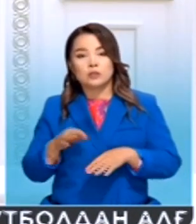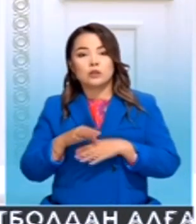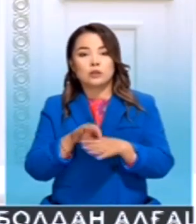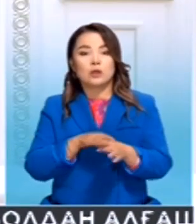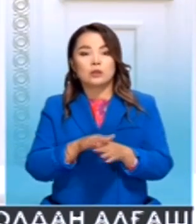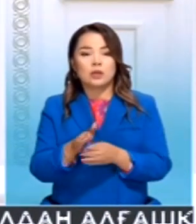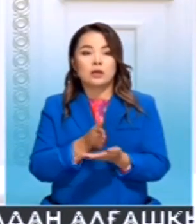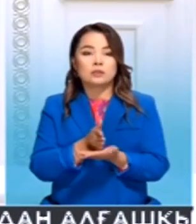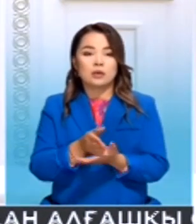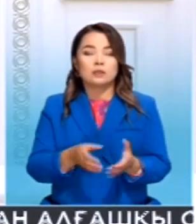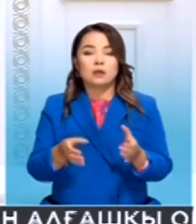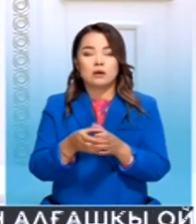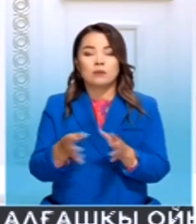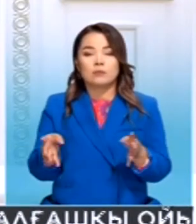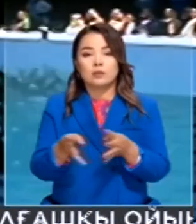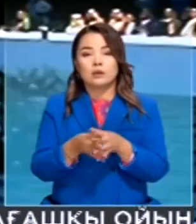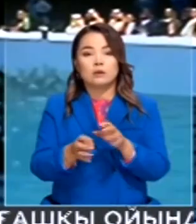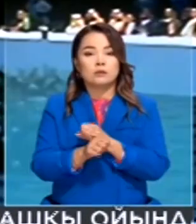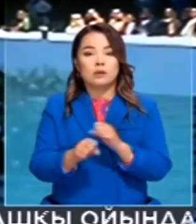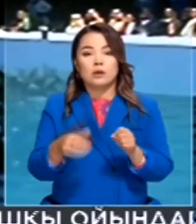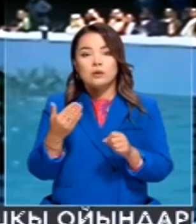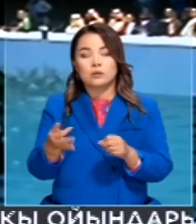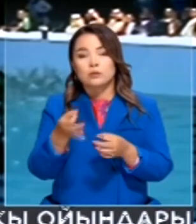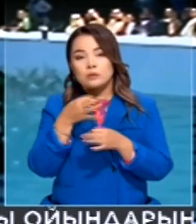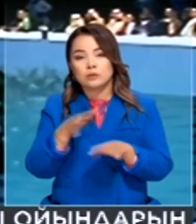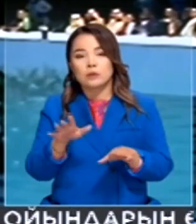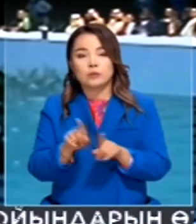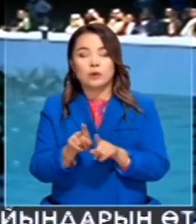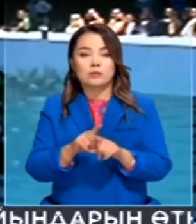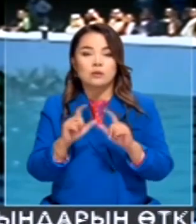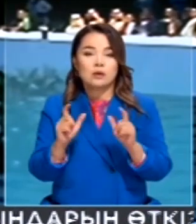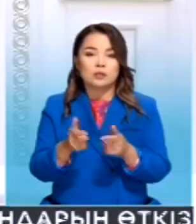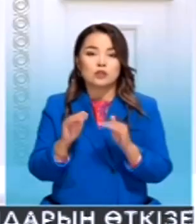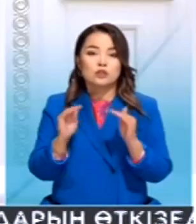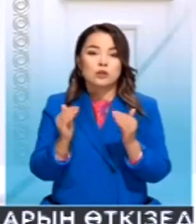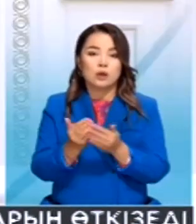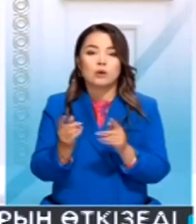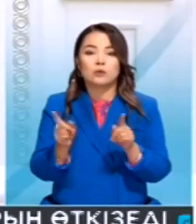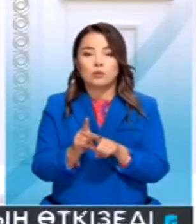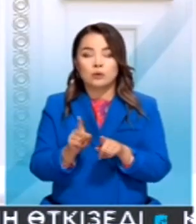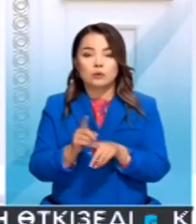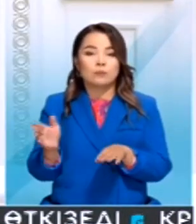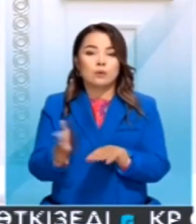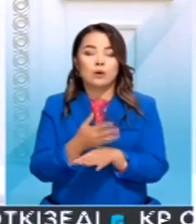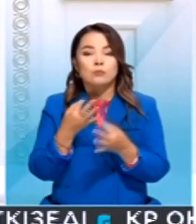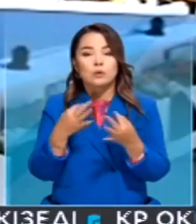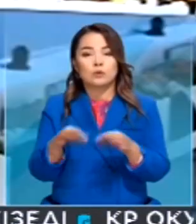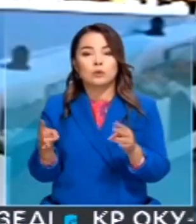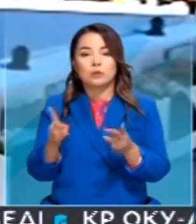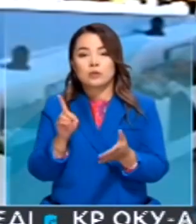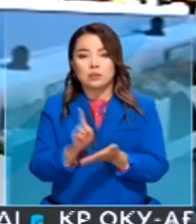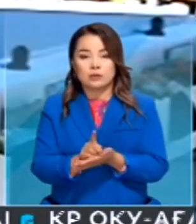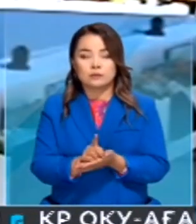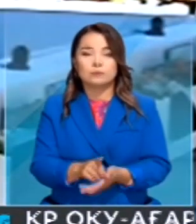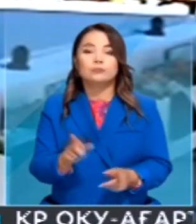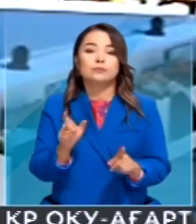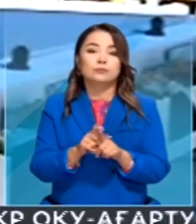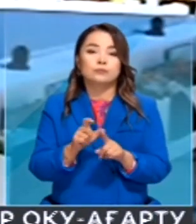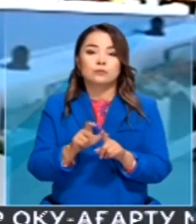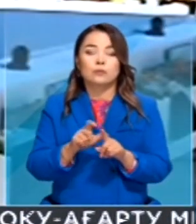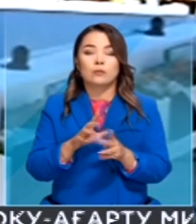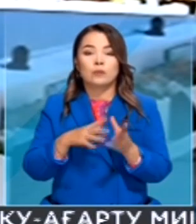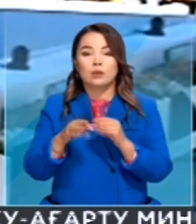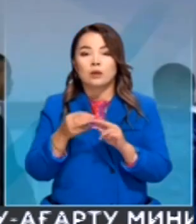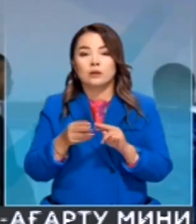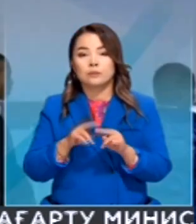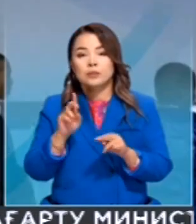ісіне саясатты араластырмай, оларды кез келген санкциялар мен шектеулер ықпалынан босатуымыз керек. Сөз соңында президент